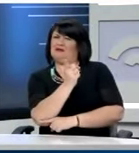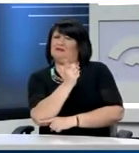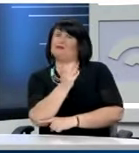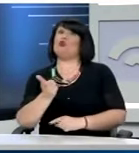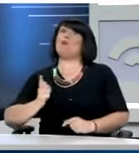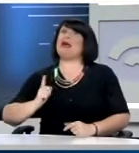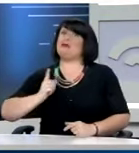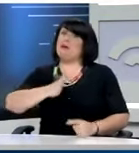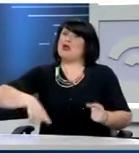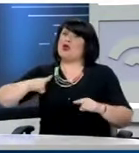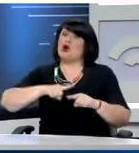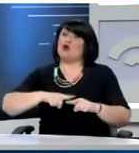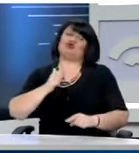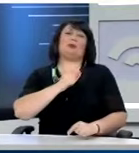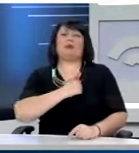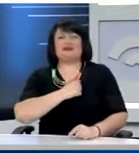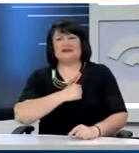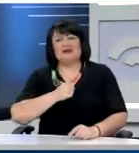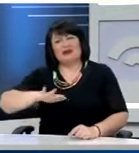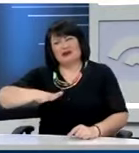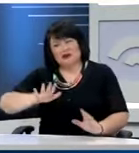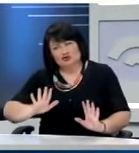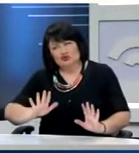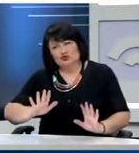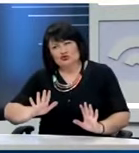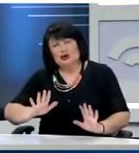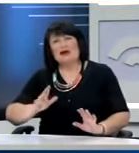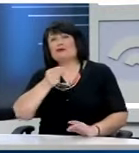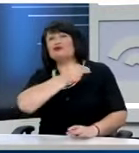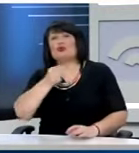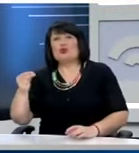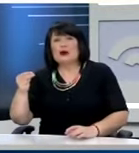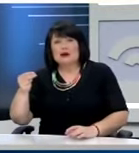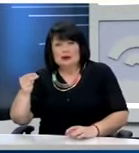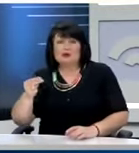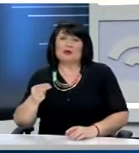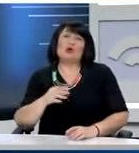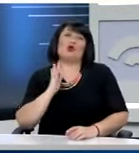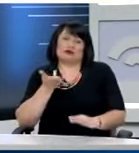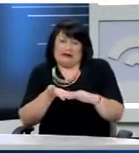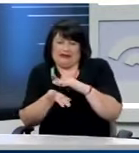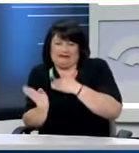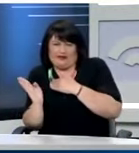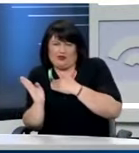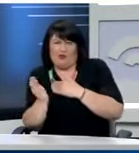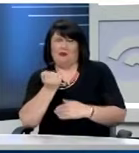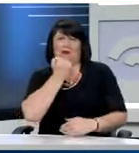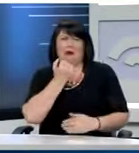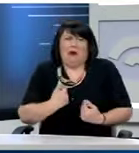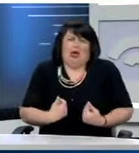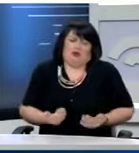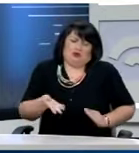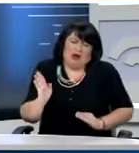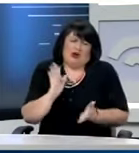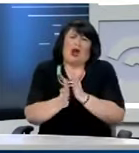αυτές. Πιστεύοντας ίσως το ρητό που λέει ότι ουδέν λάθος αναγνωρίζεται μετά την απομάκρυση από το